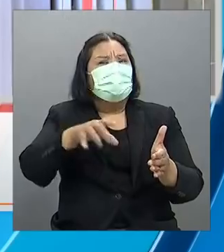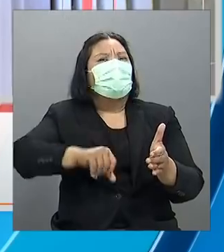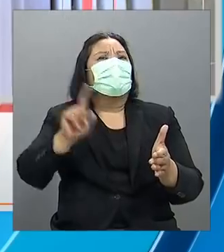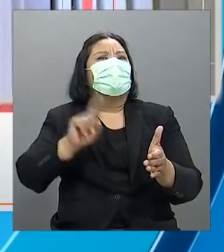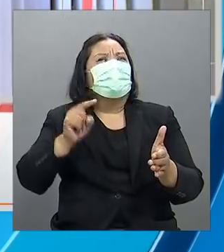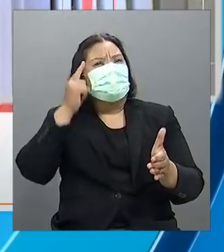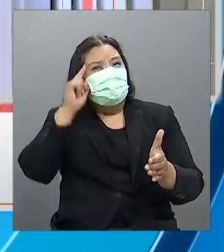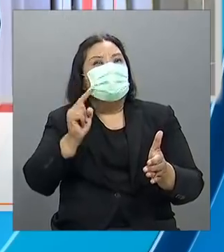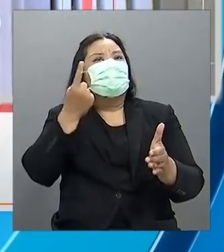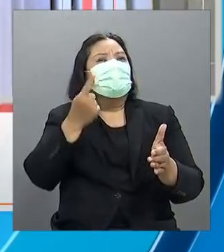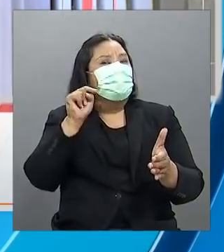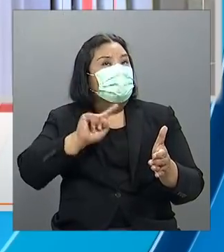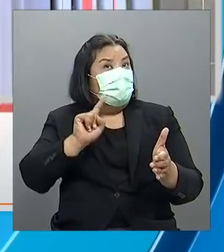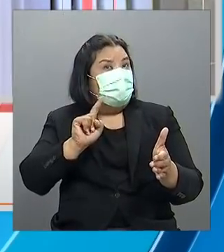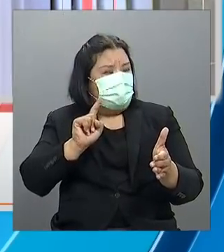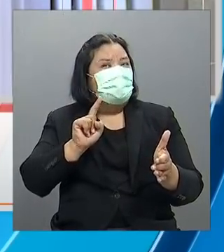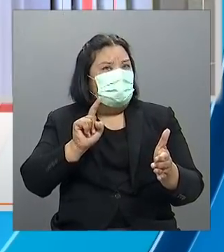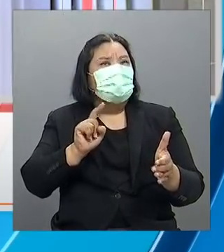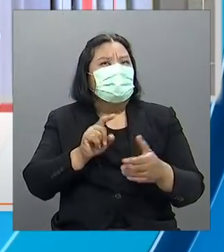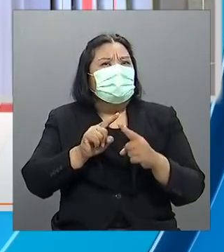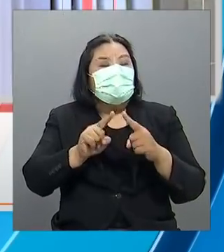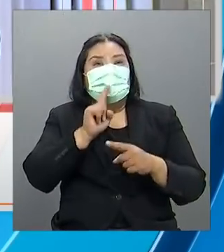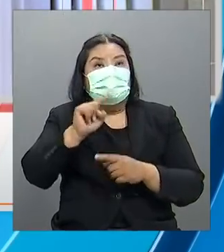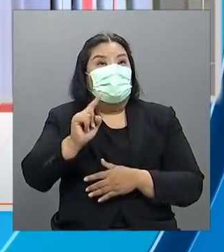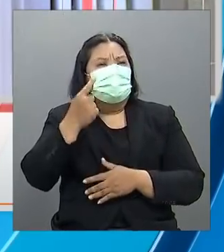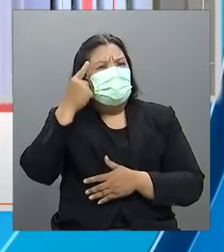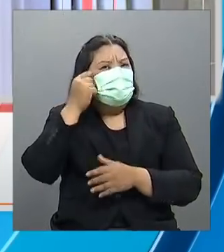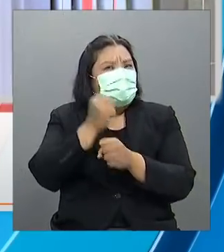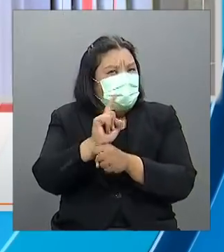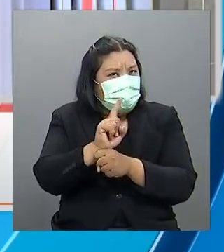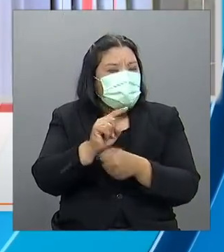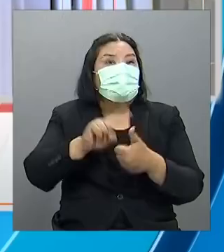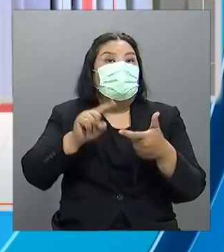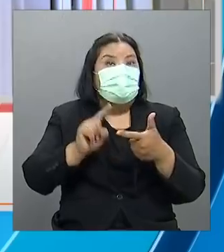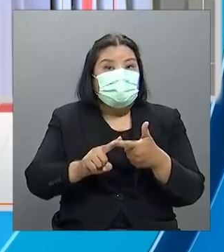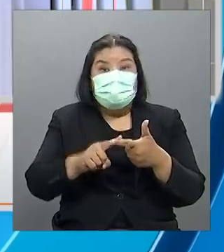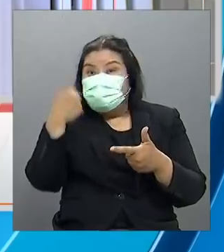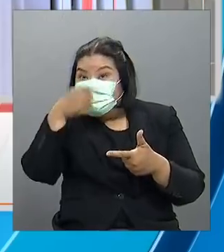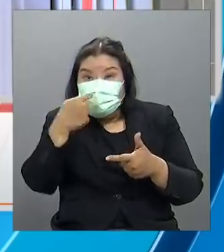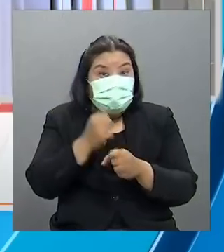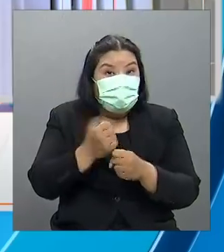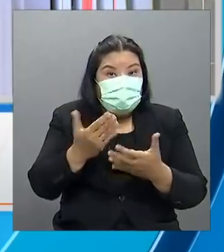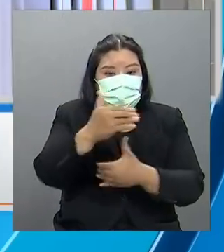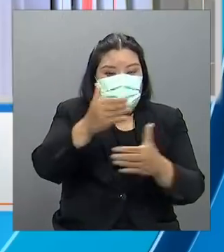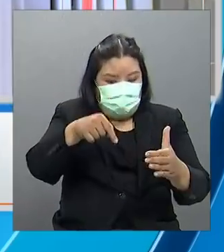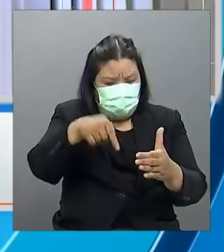งค์เนี่ยคือน่าจะตามชื่อแต่ว่ามันเกิดขึ้นมาได้อย่างไรและทำไมมันถึงเกิดกล่องนี้ขึ้นมาในนั้นมีอะไรบ้างครับเล่าให้ฟังหน่อยได้ไหมฮะ